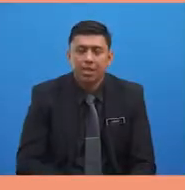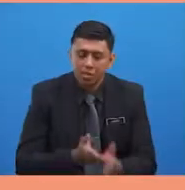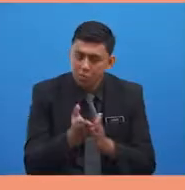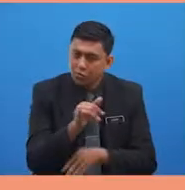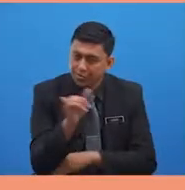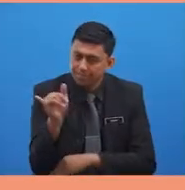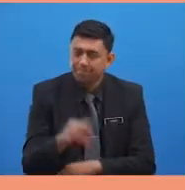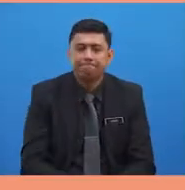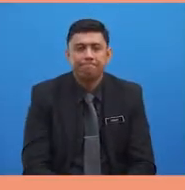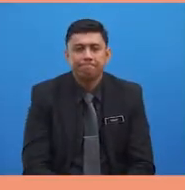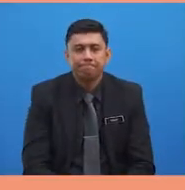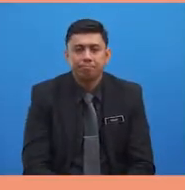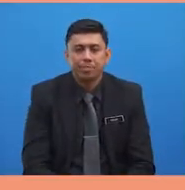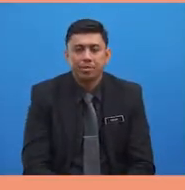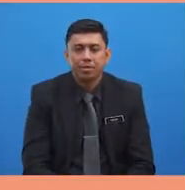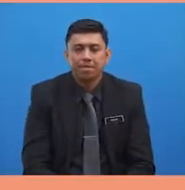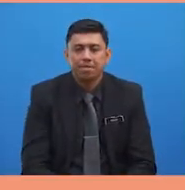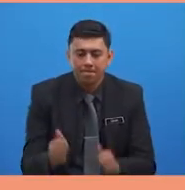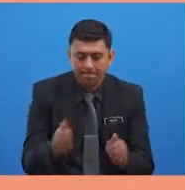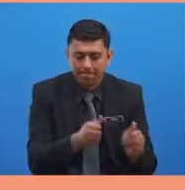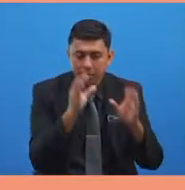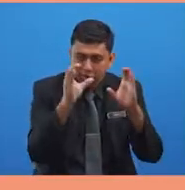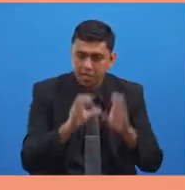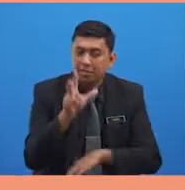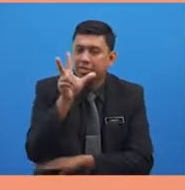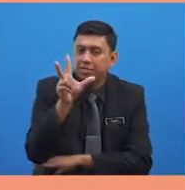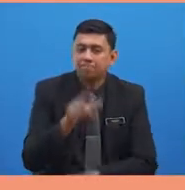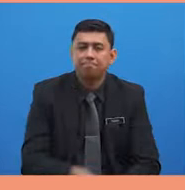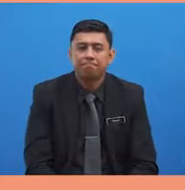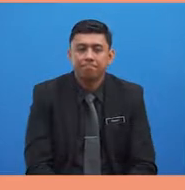Seterusnya, konsep pengaturcaraan ketiga.